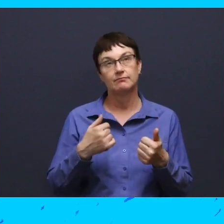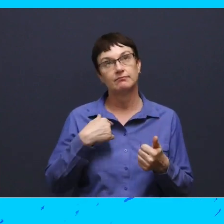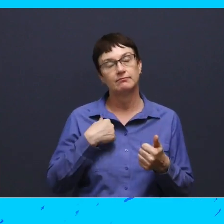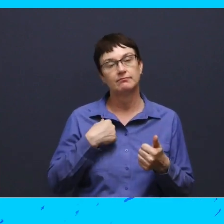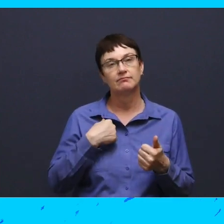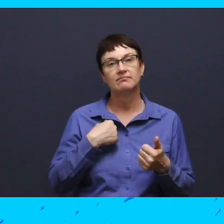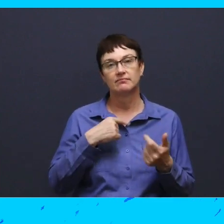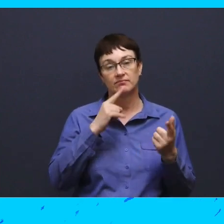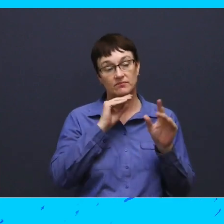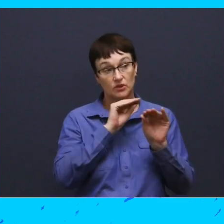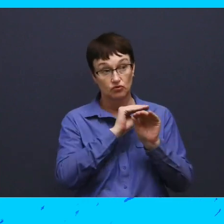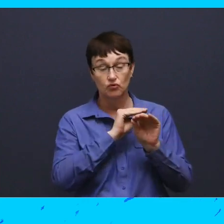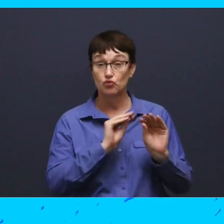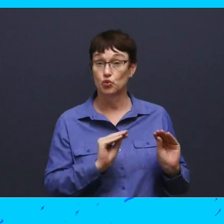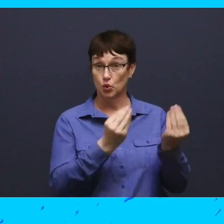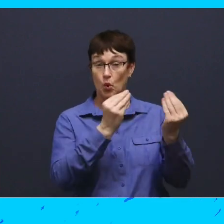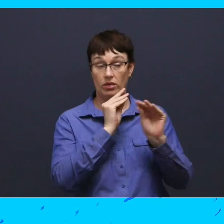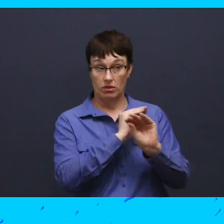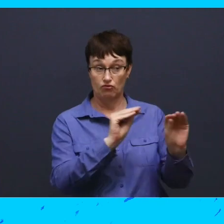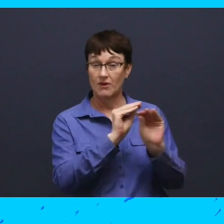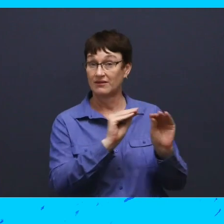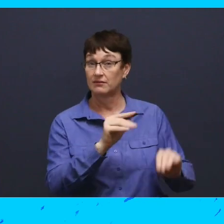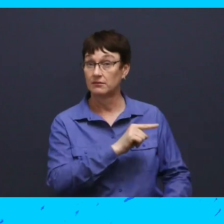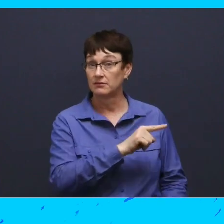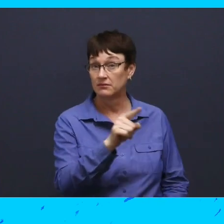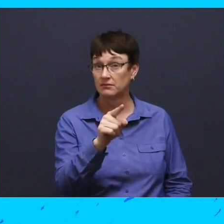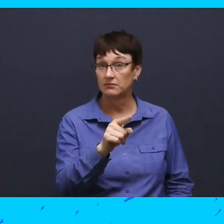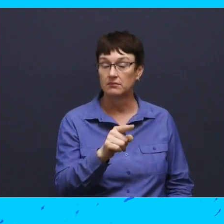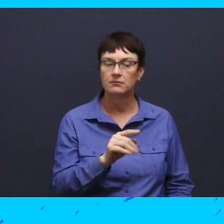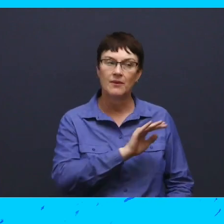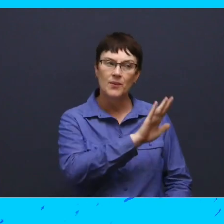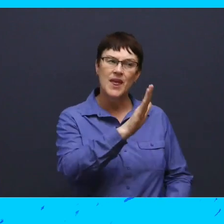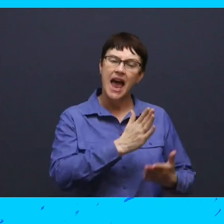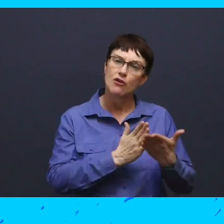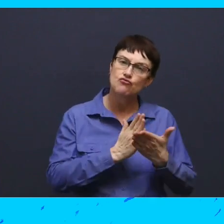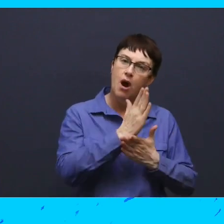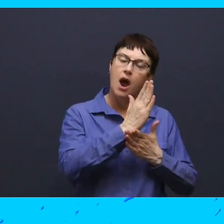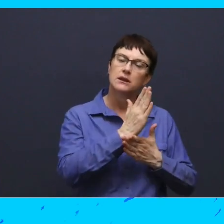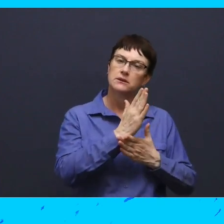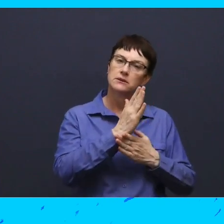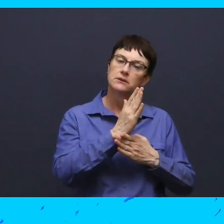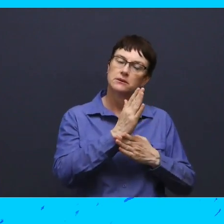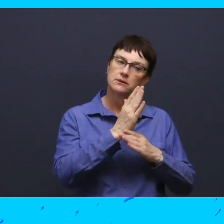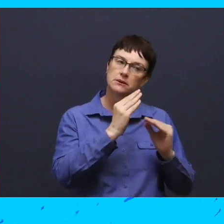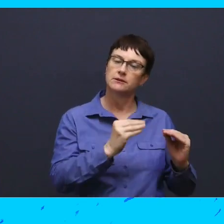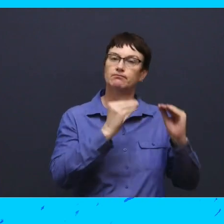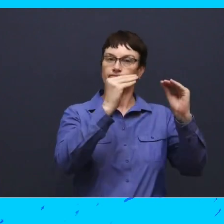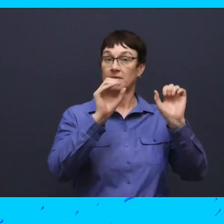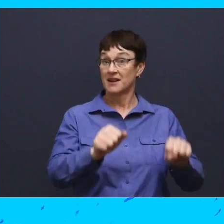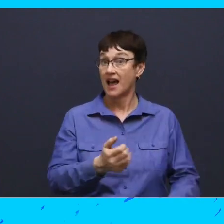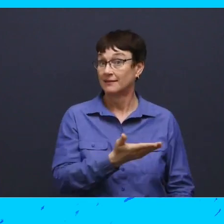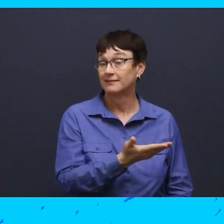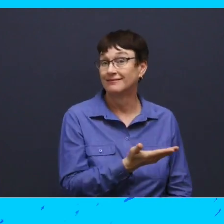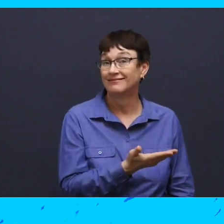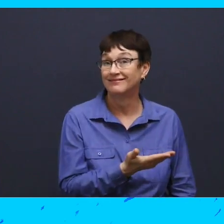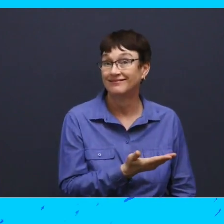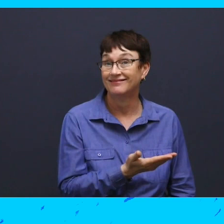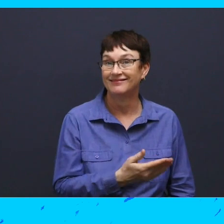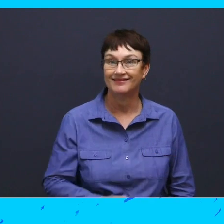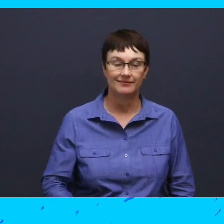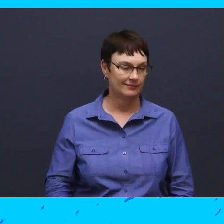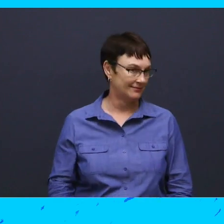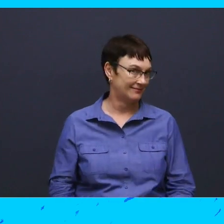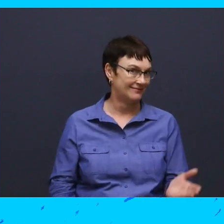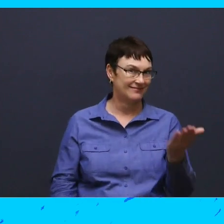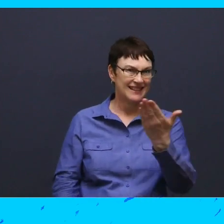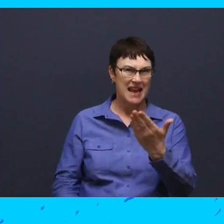la formation des jeunes aussi comme preneurs. Bon. Est-ce que vous avez eu une